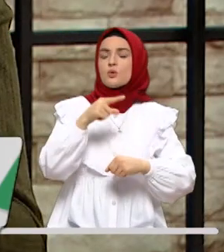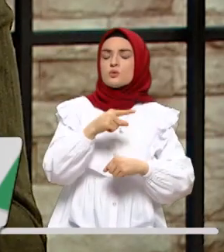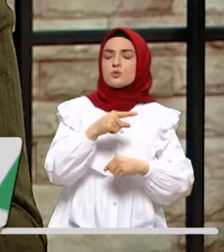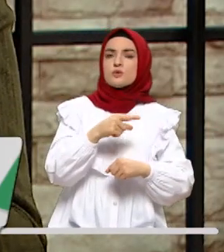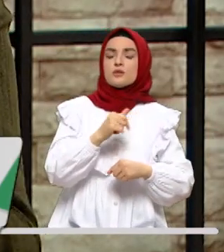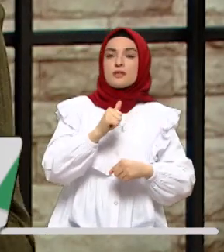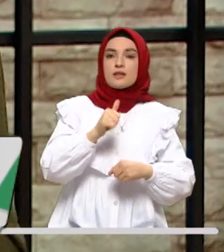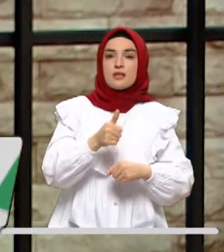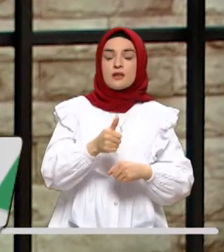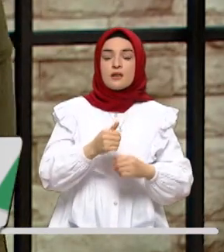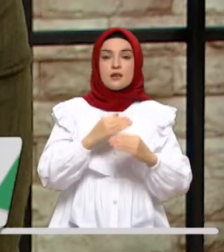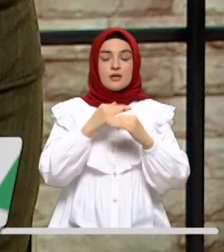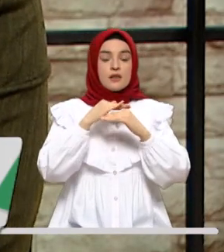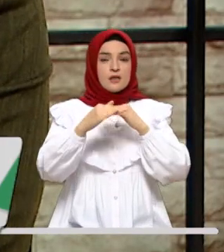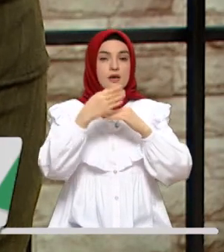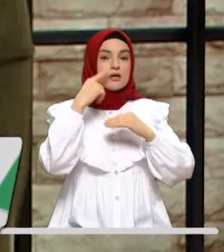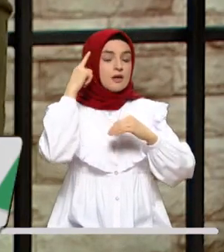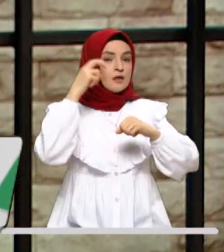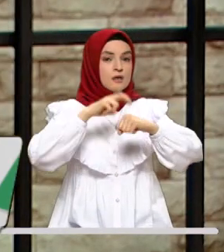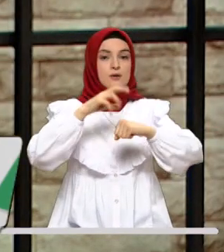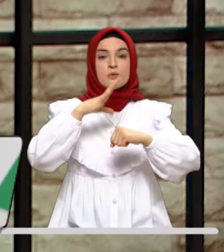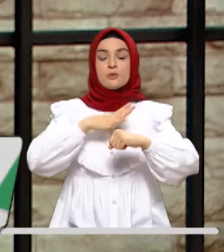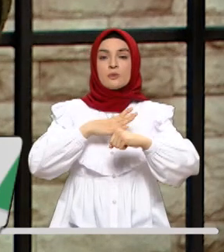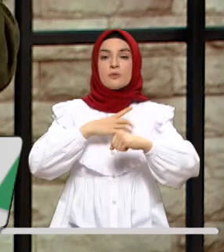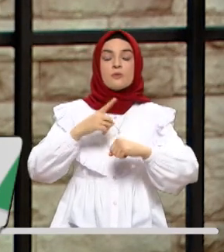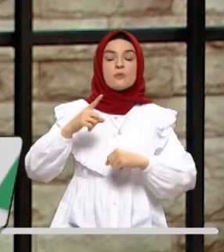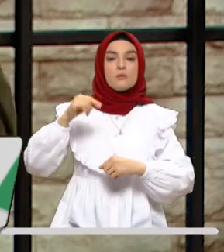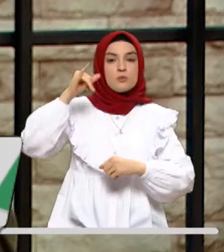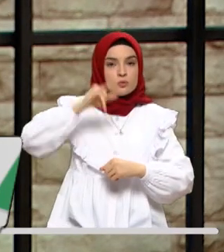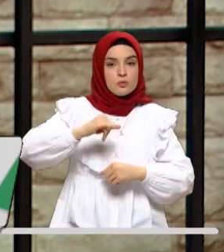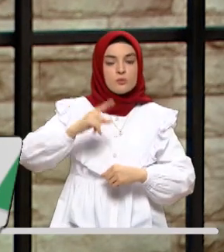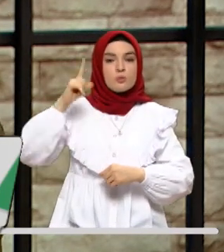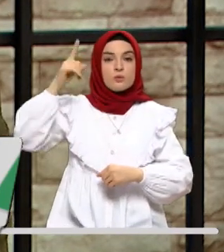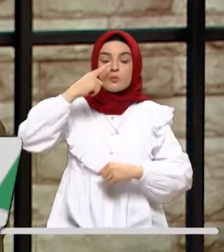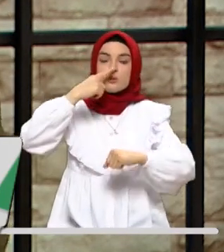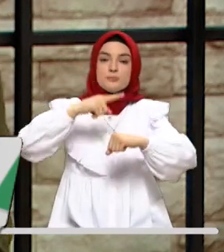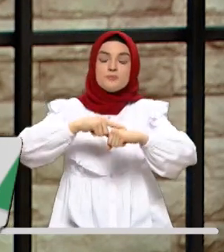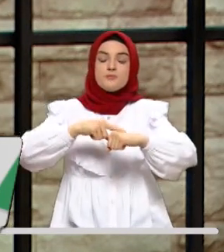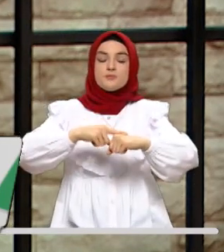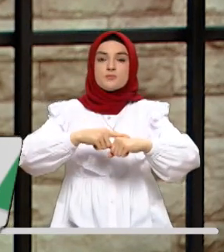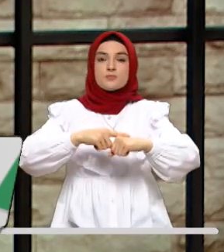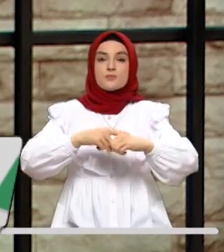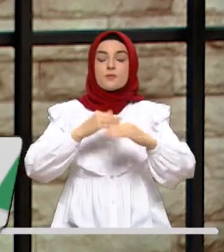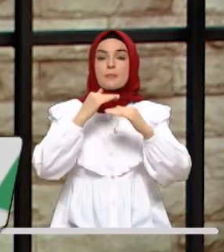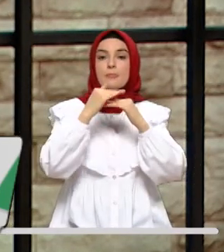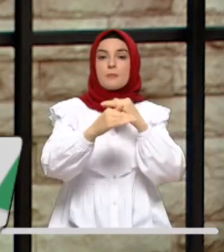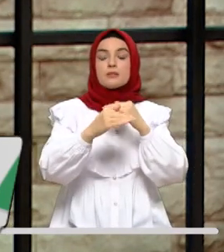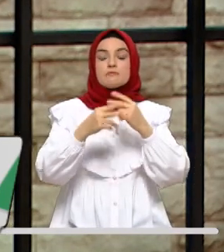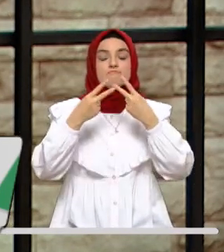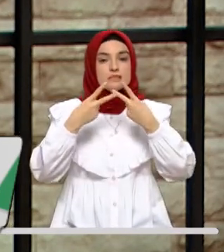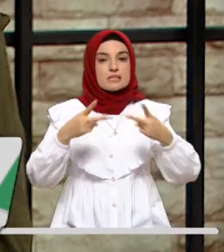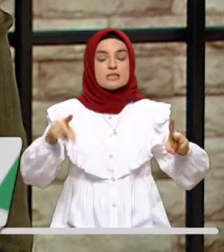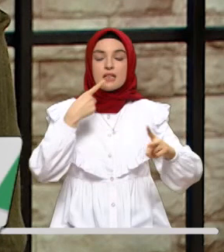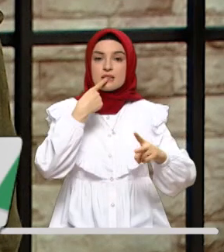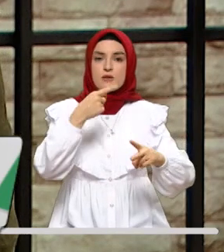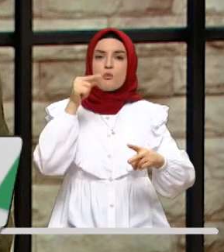bunu hatırlatıyor. Diyor. Ayağa kalk. Çünkü diyor hakkıdır hakka taban milletimin istiklal. Hı hı. Senin diyor istiklal hakkın. Hı. O